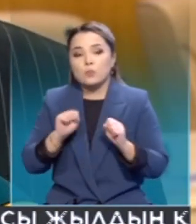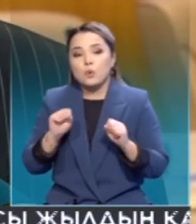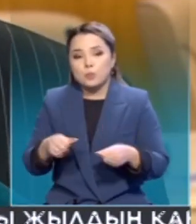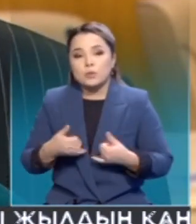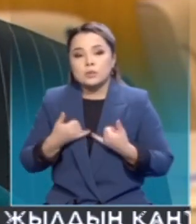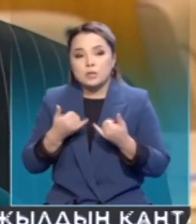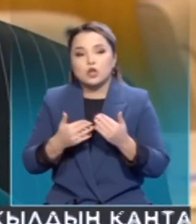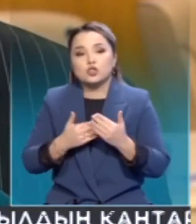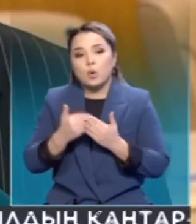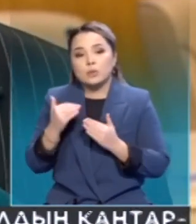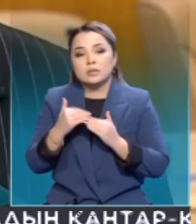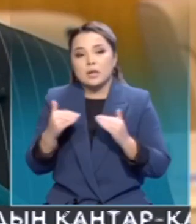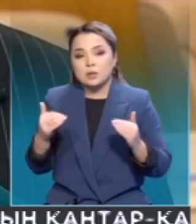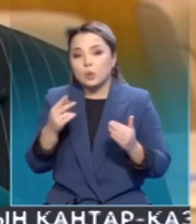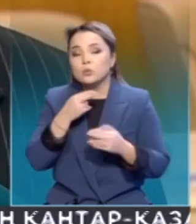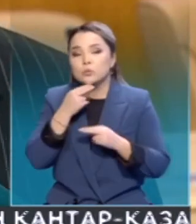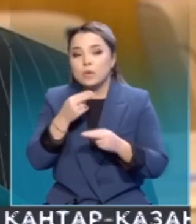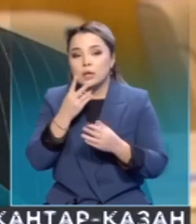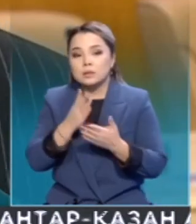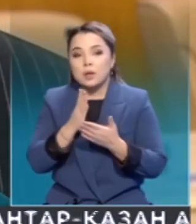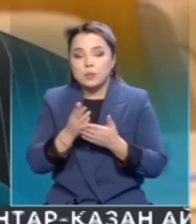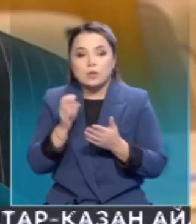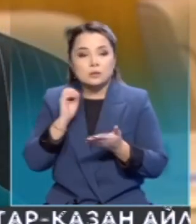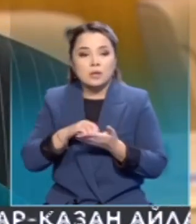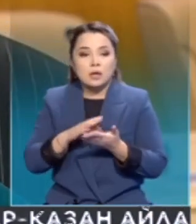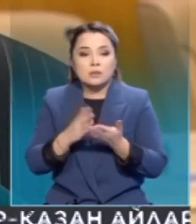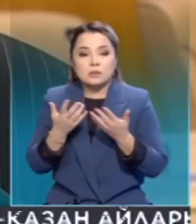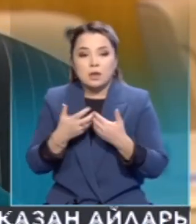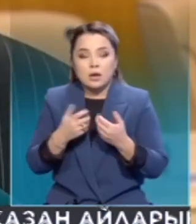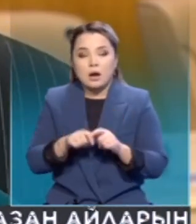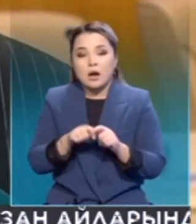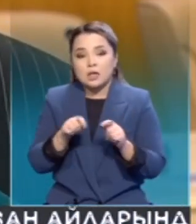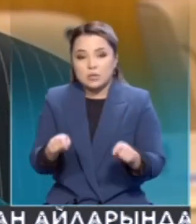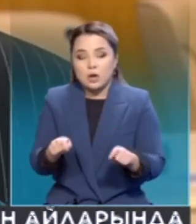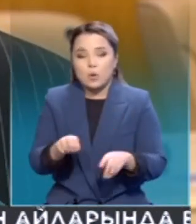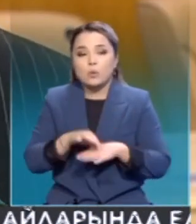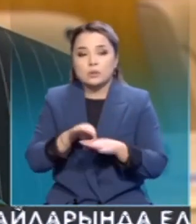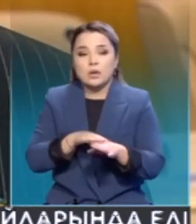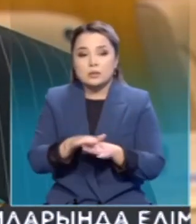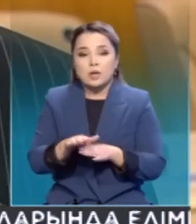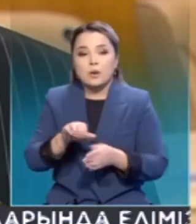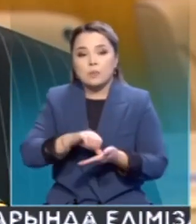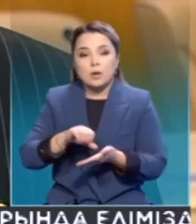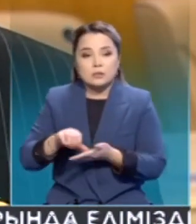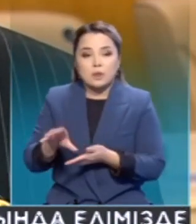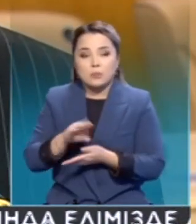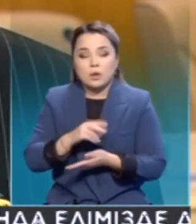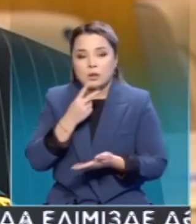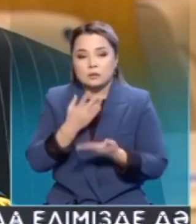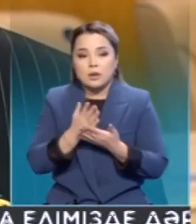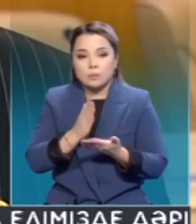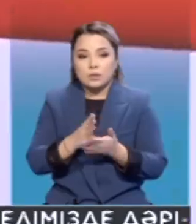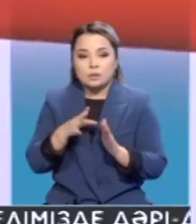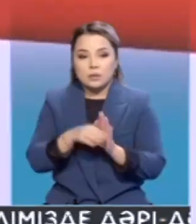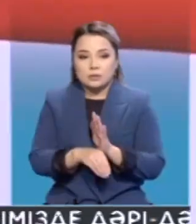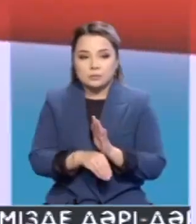аса жоғары деңгейде көңіл бөлініпті. Дауыстарды санау барысы да ашық өтті. Біздің байқаушылар олардың барлығына қатысты.